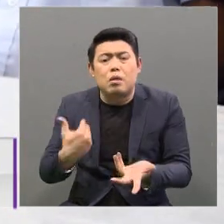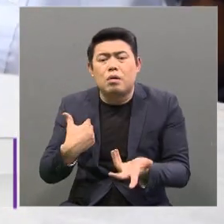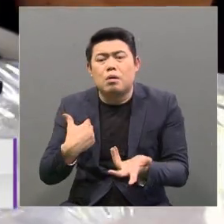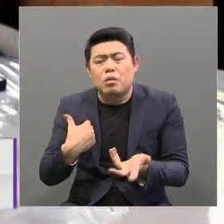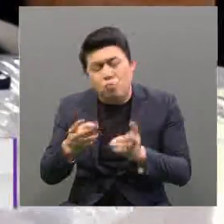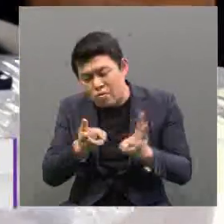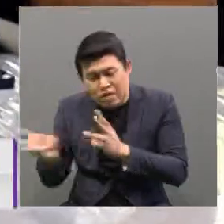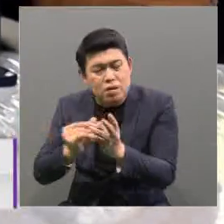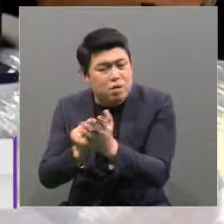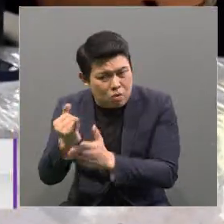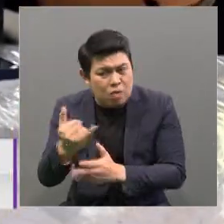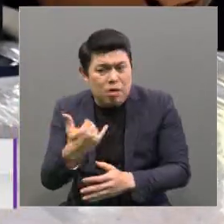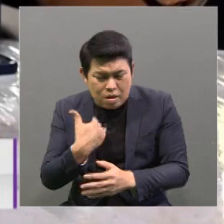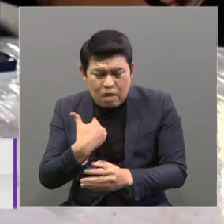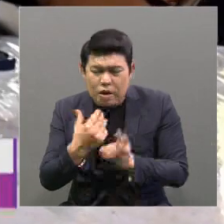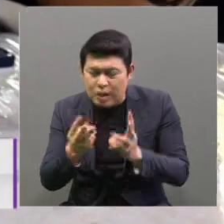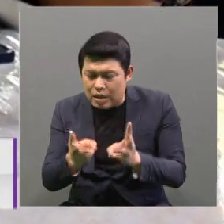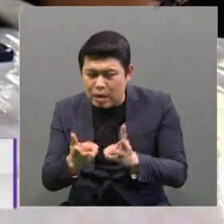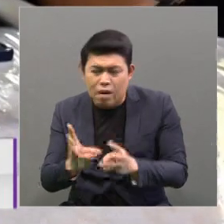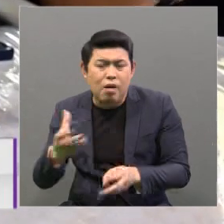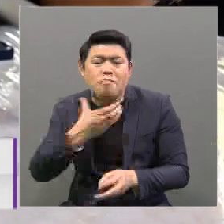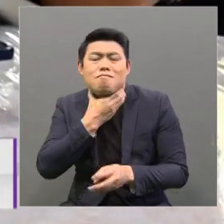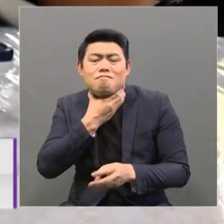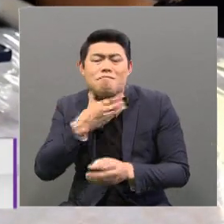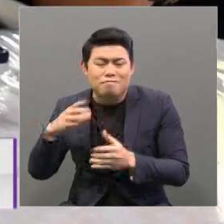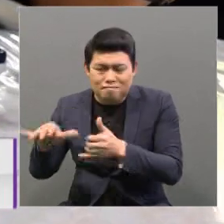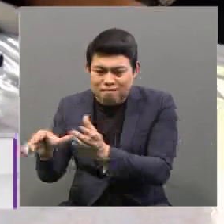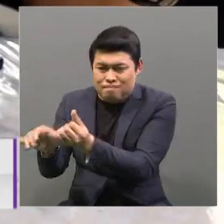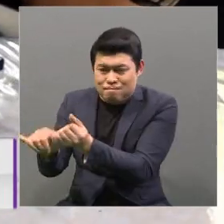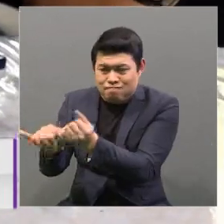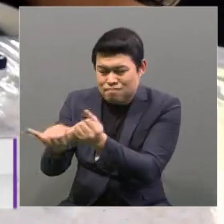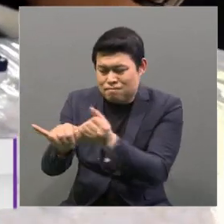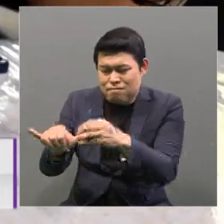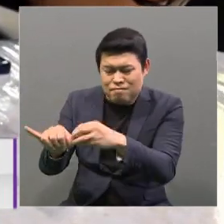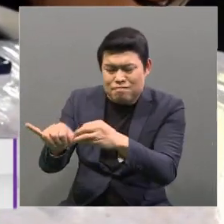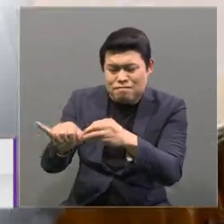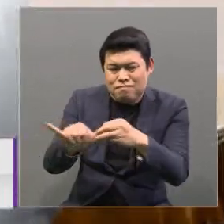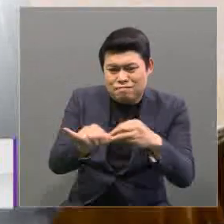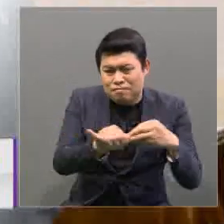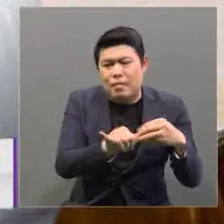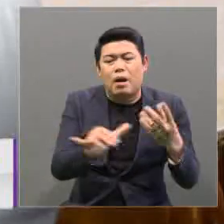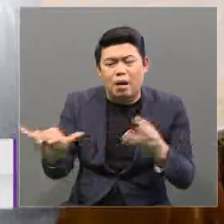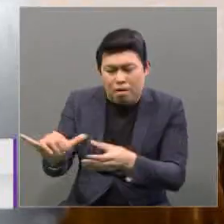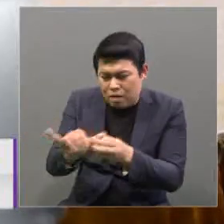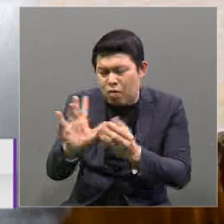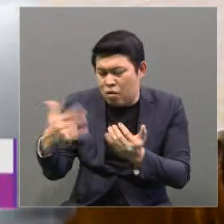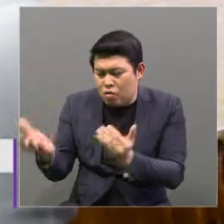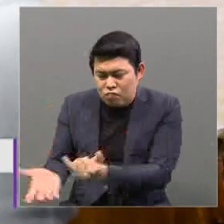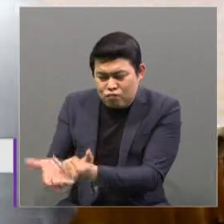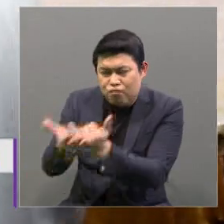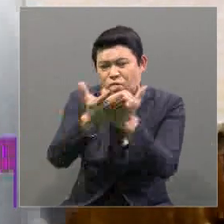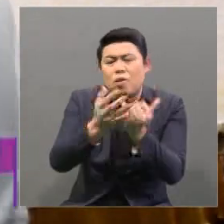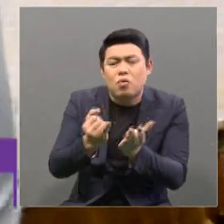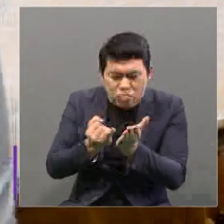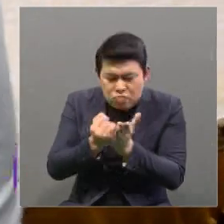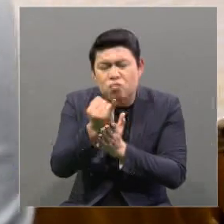องช่วยถูกวิธีคือน้องใช้วิธีจับคอลากขึ้นมาจากใต้น้ำหลังจากนั้นมีคนช่วยซึ่งอันนี้ถูก